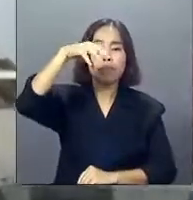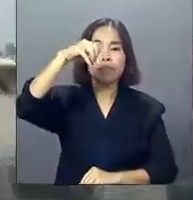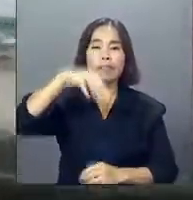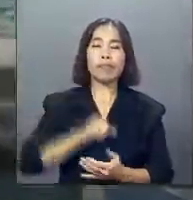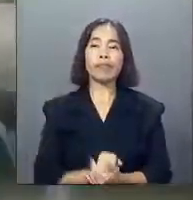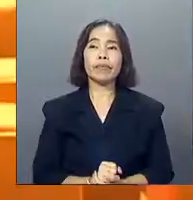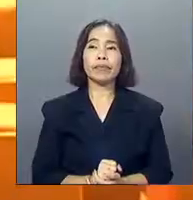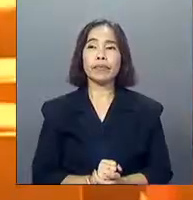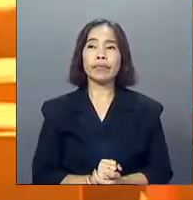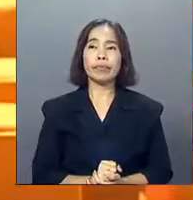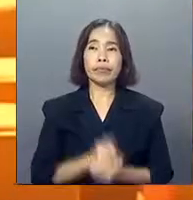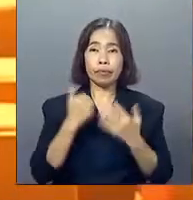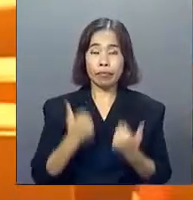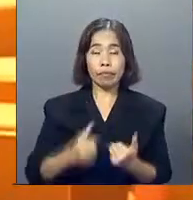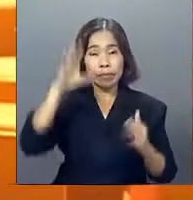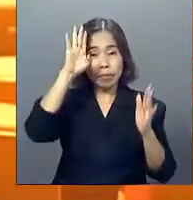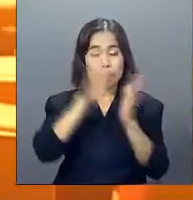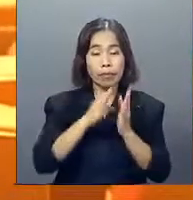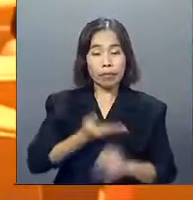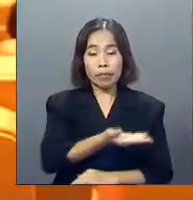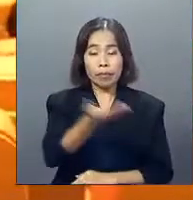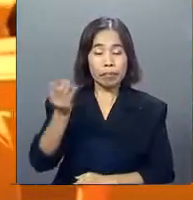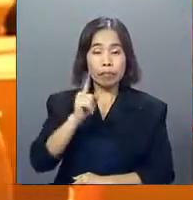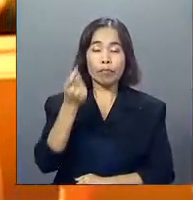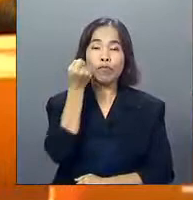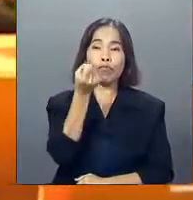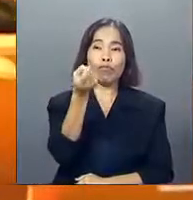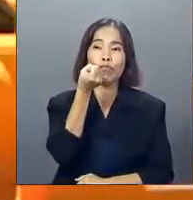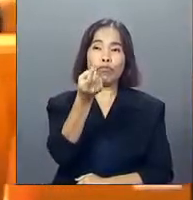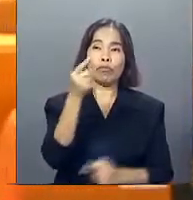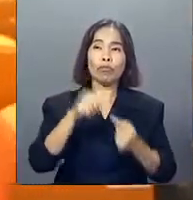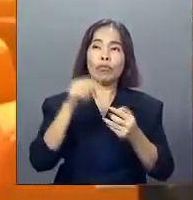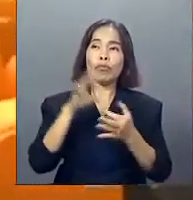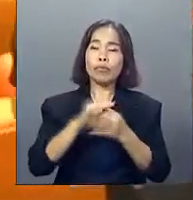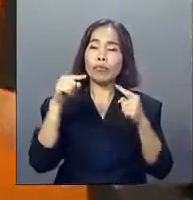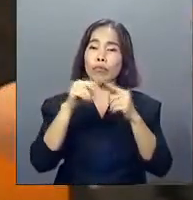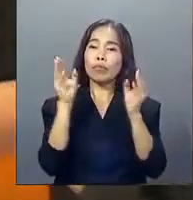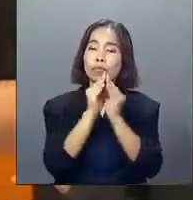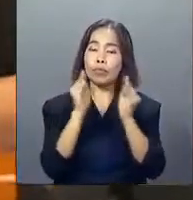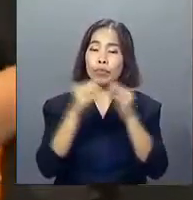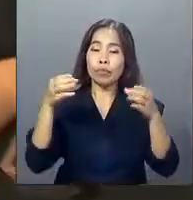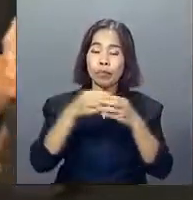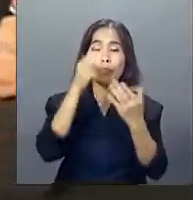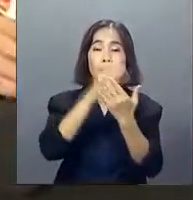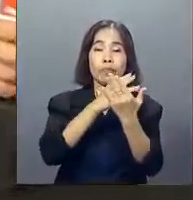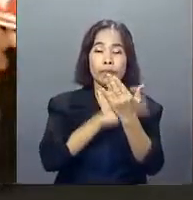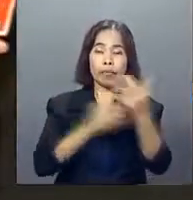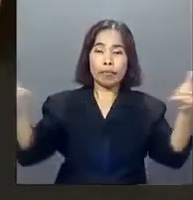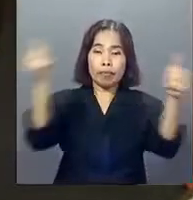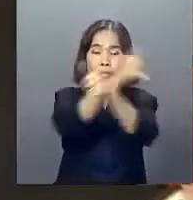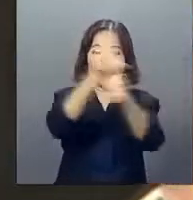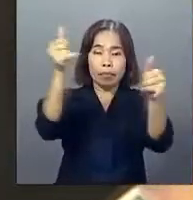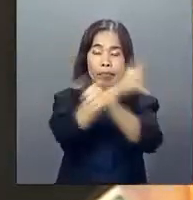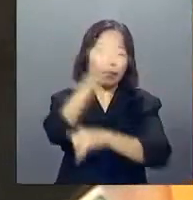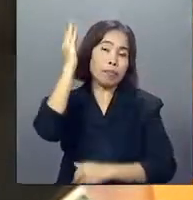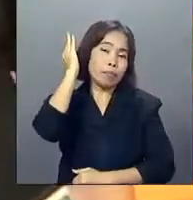และภาพที่คุณผู้ชมเห็นอยู่ในขณะนี้ก็คือบรรยากาศสดนะคะในส่วนของกลุ่มนักวิชาการนั้นก็ยังคงสับเปลี่ยนขึ้นมาให้ความรู้กับประช